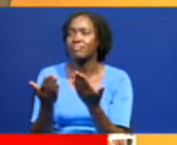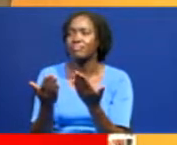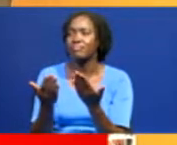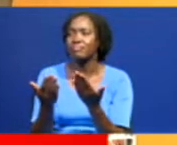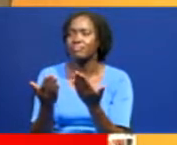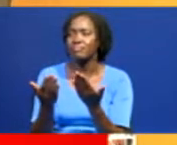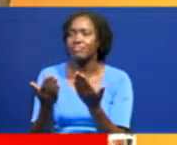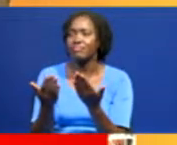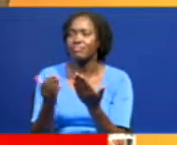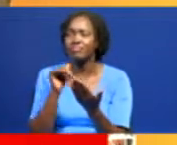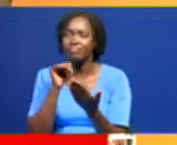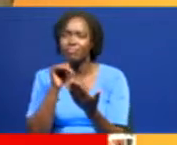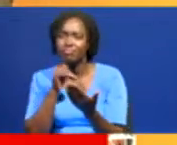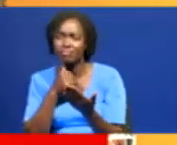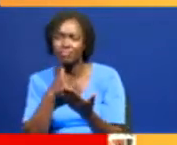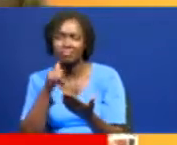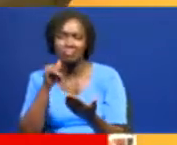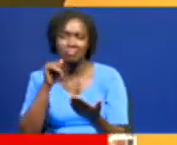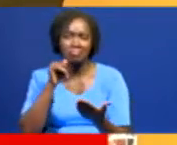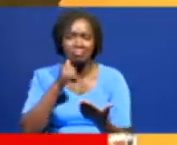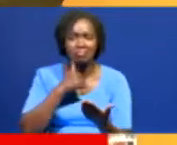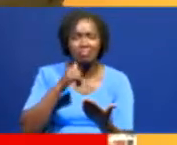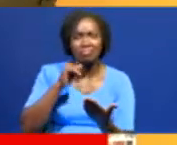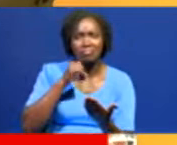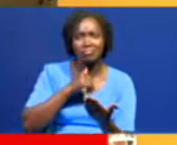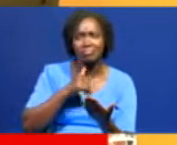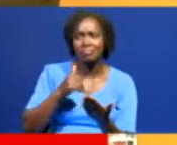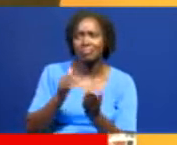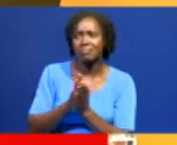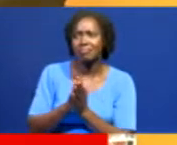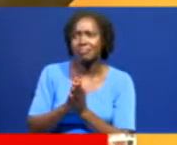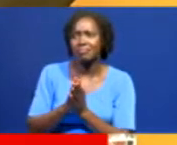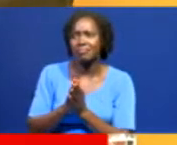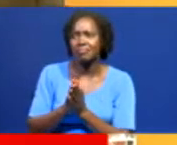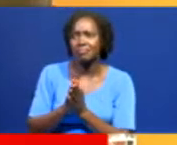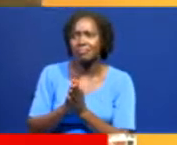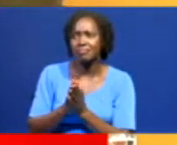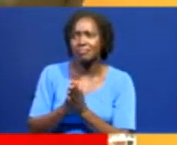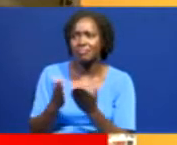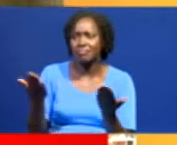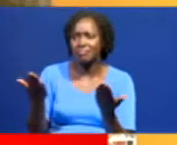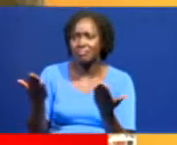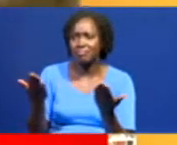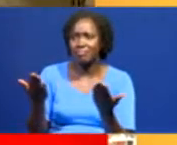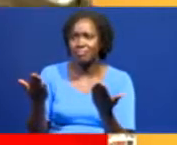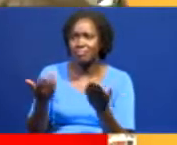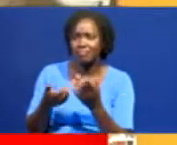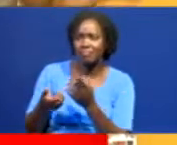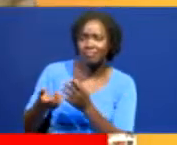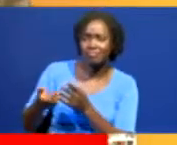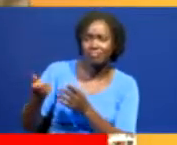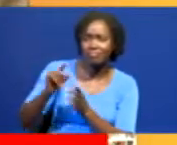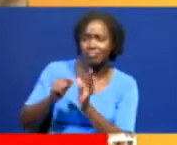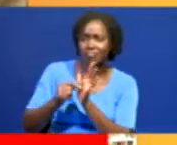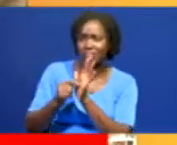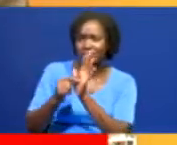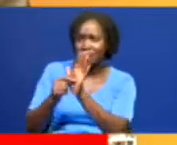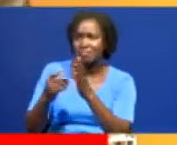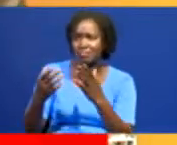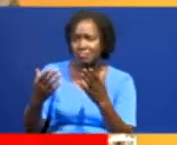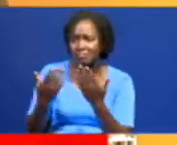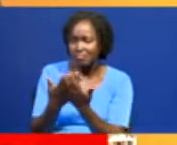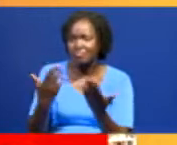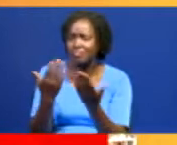tunaangalia yale ambayo mazuri, tunaangalia mazuri, tunaweka telephone booth, no telephone booth, booth yetu pale ya kuongeza kuonesha watu mambo ambayo tumefanya kama